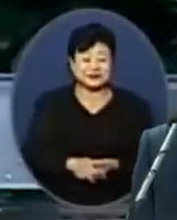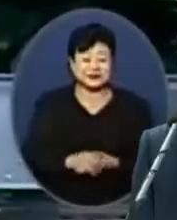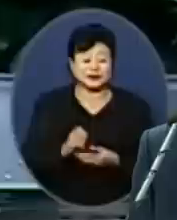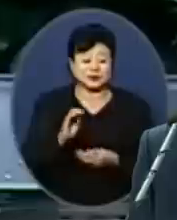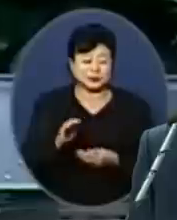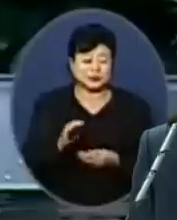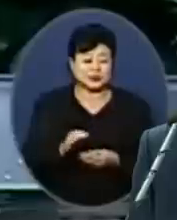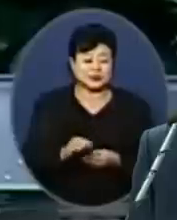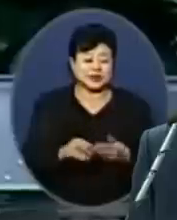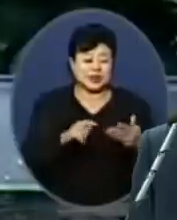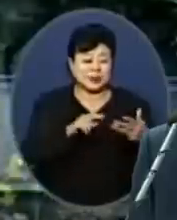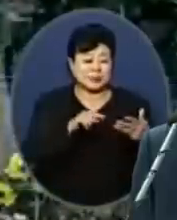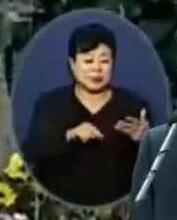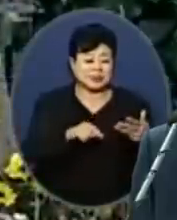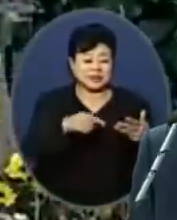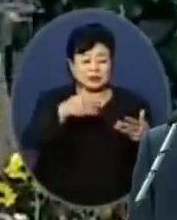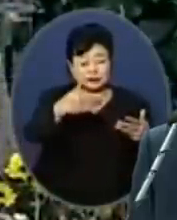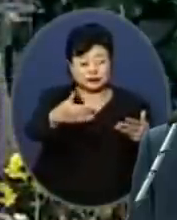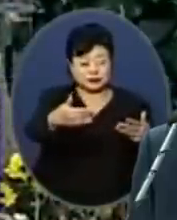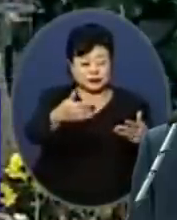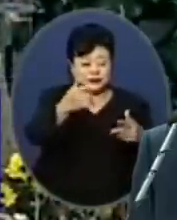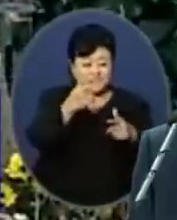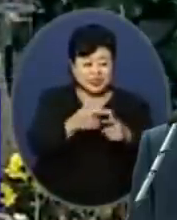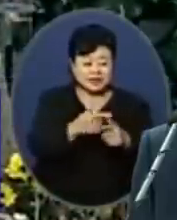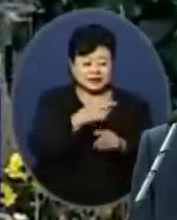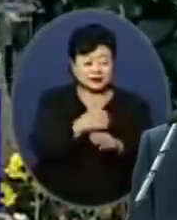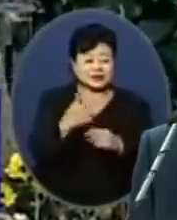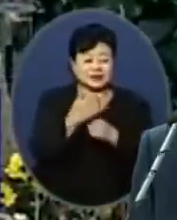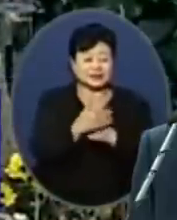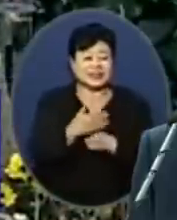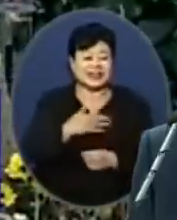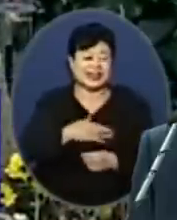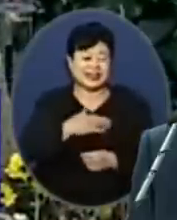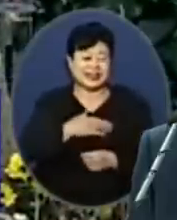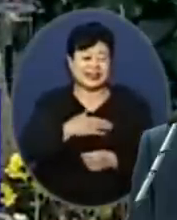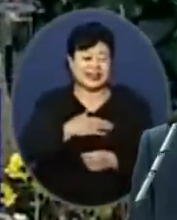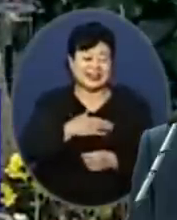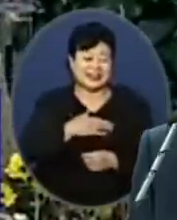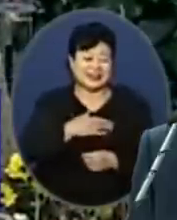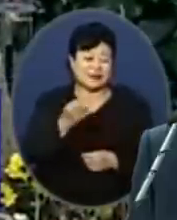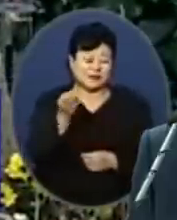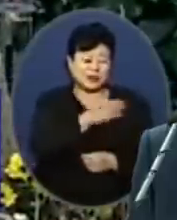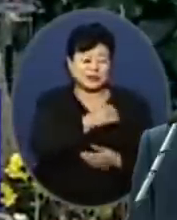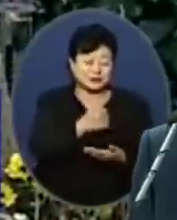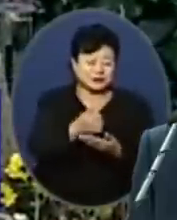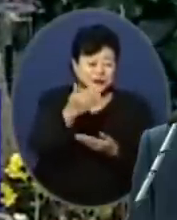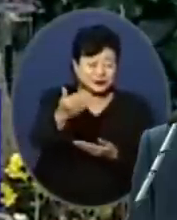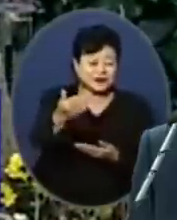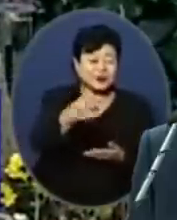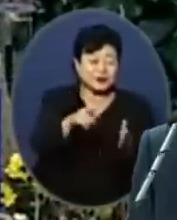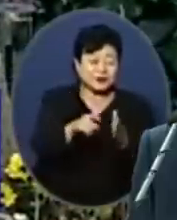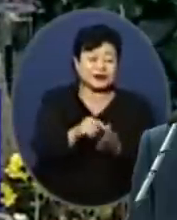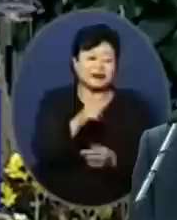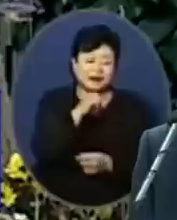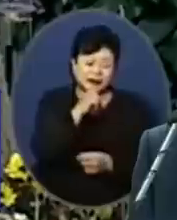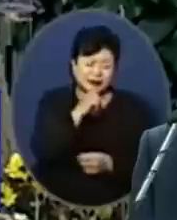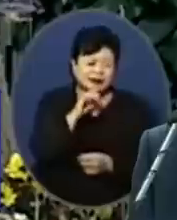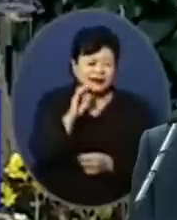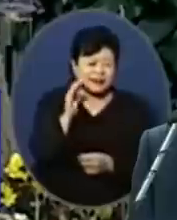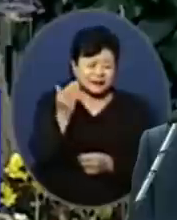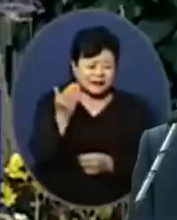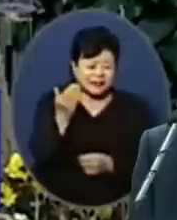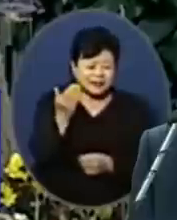고린도 후서 8장 9절에 보면 우리 주 예수 그리스도의 은혜를 너희가 알거니와 부유하신 자로서 너희를